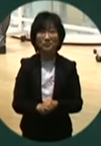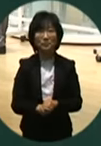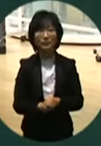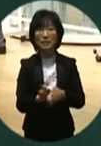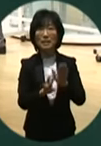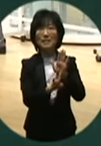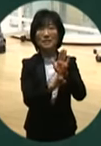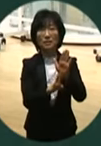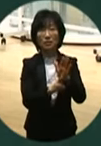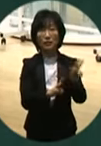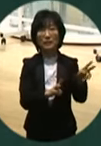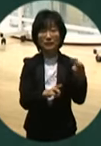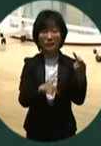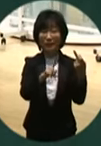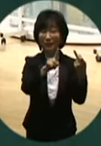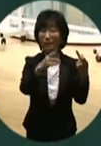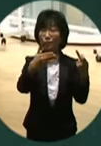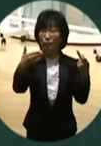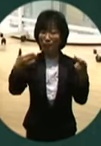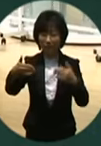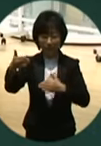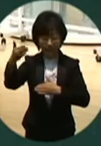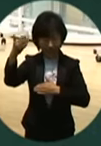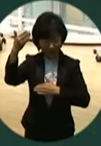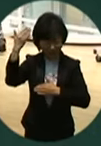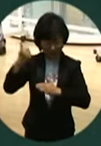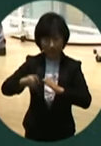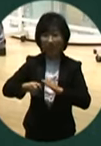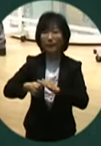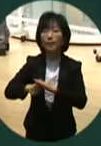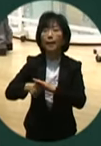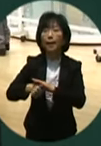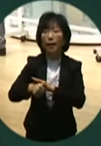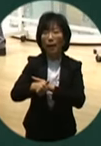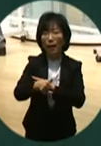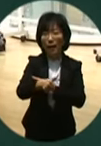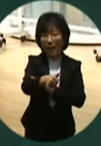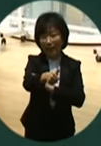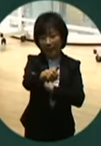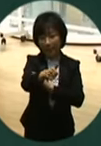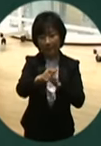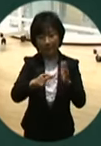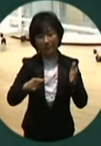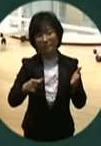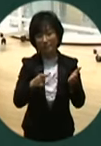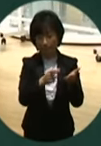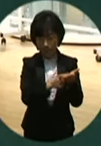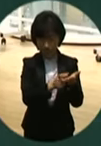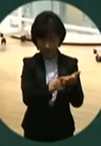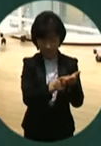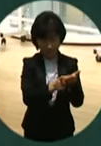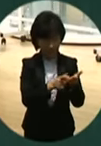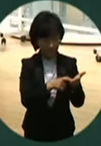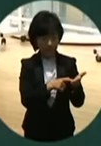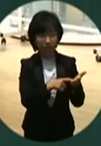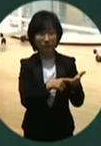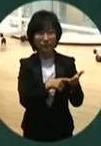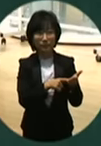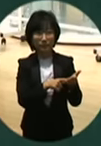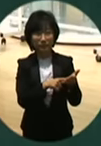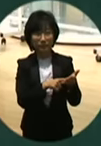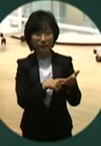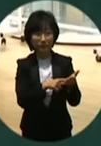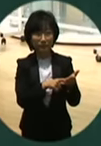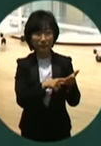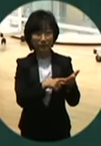보면 옛 뱀 그렇게 돼 있어요. But then this happens long ages past before before even the creation of man in Revelation